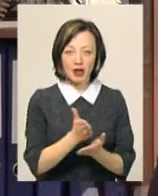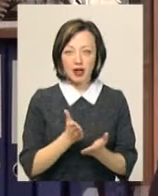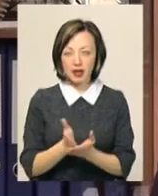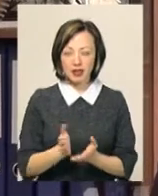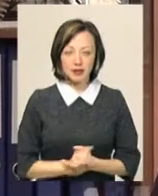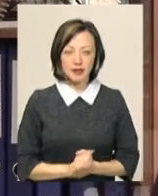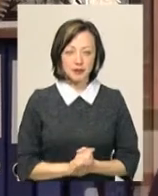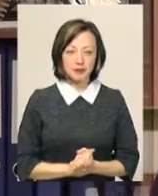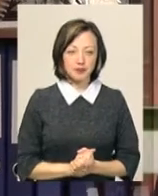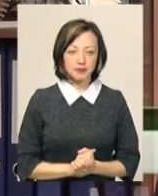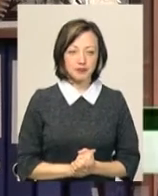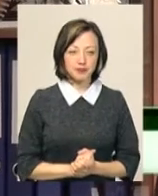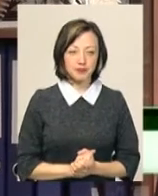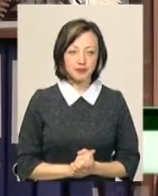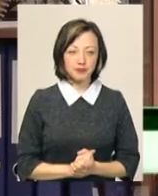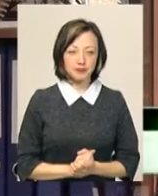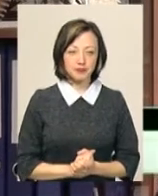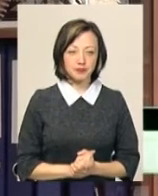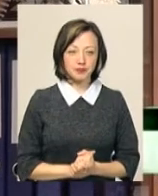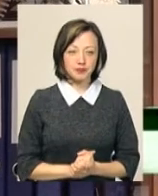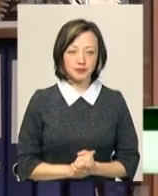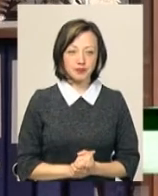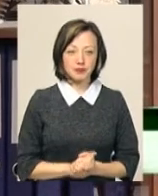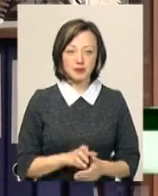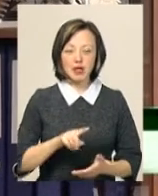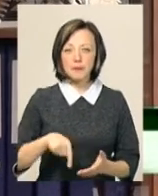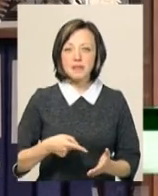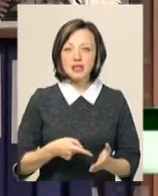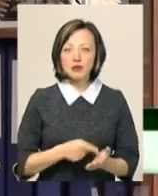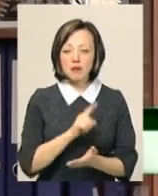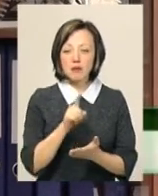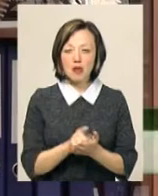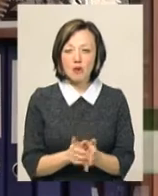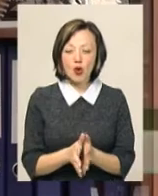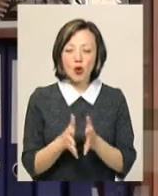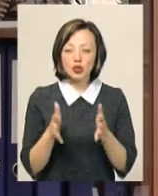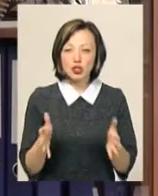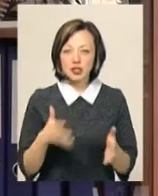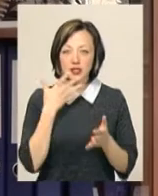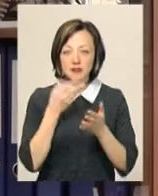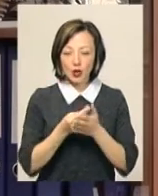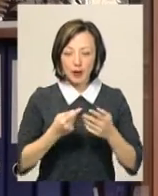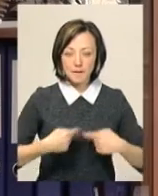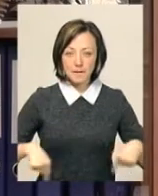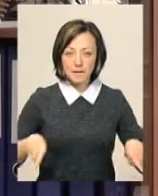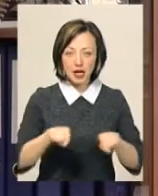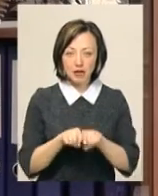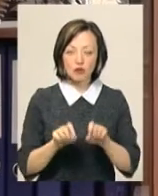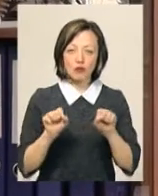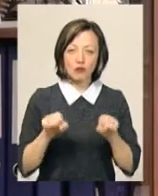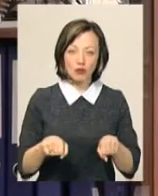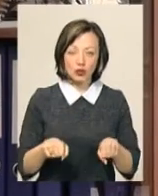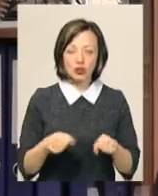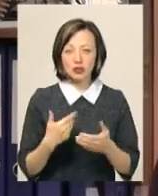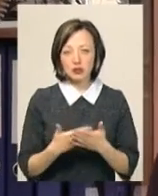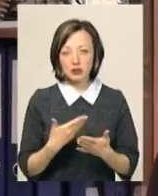Місто мало би розширити свої межі за рахунок новоствореної ОТГ, що дало